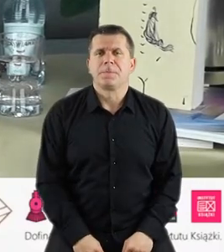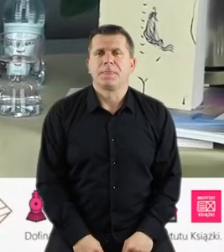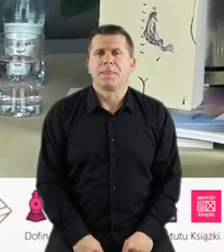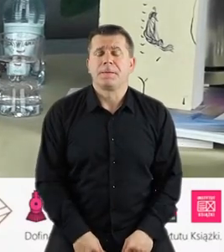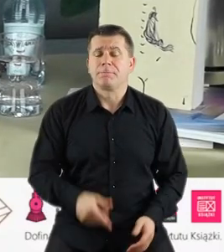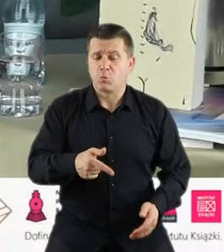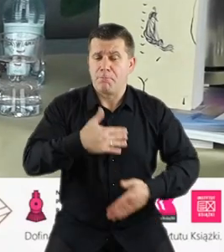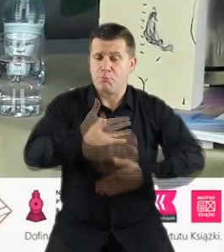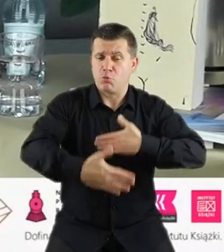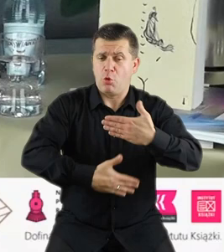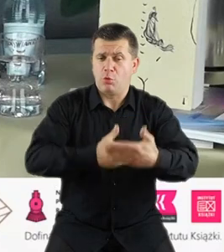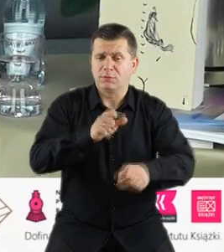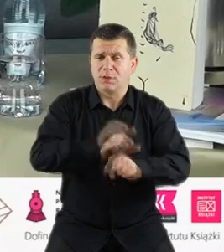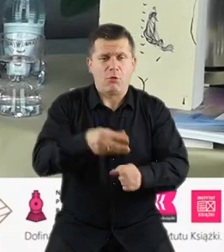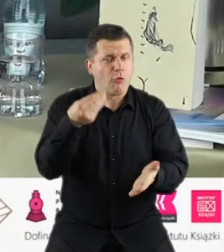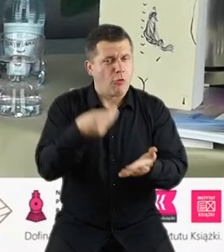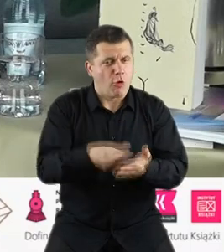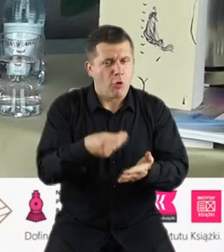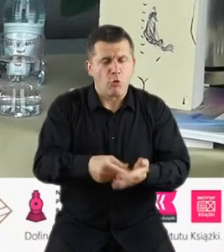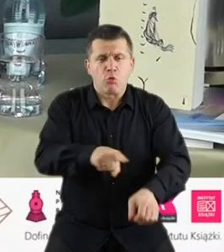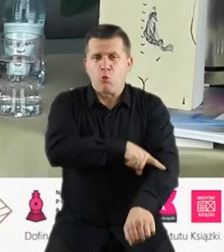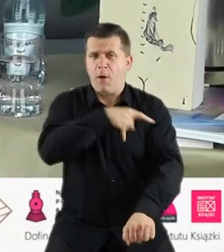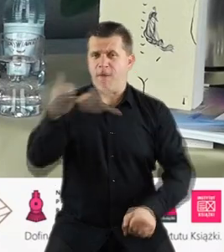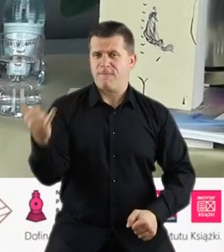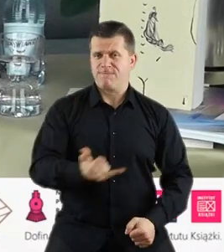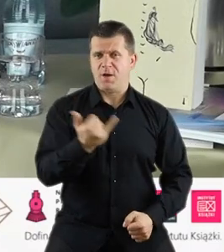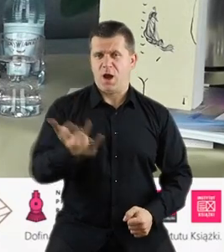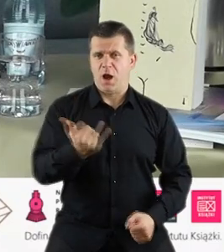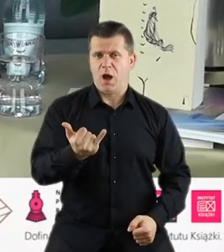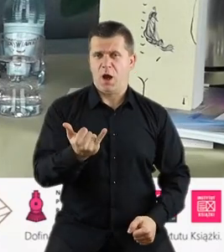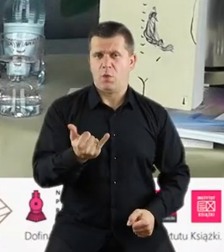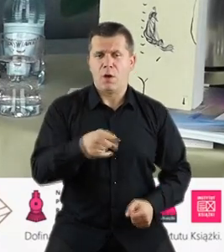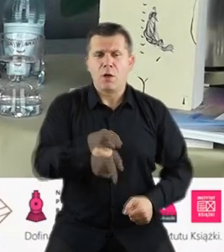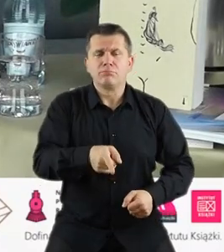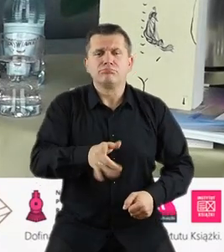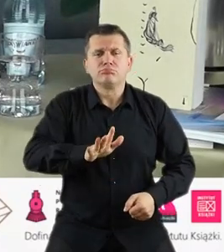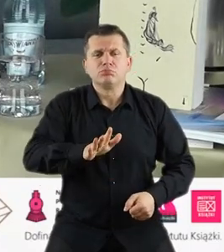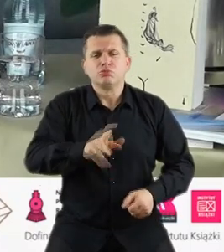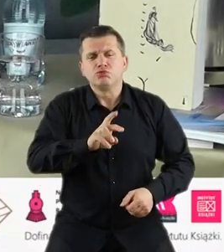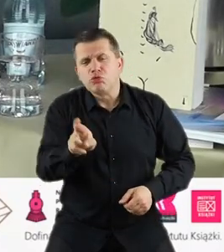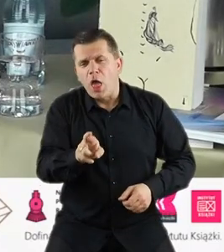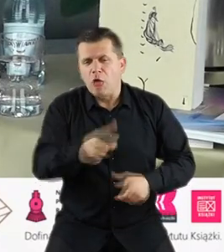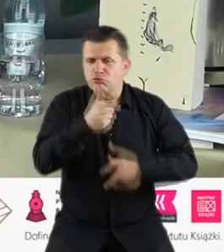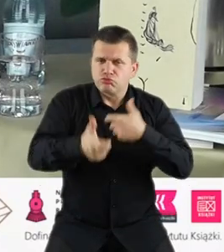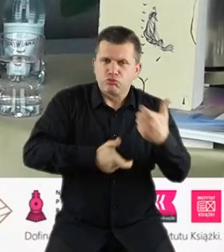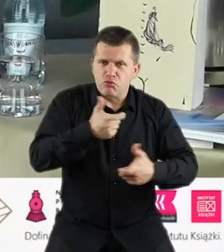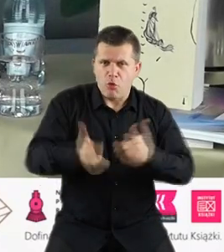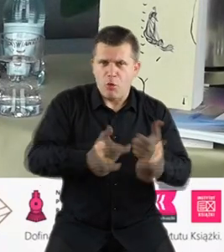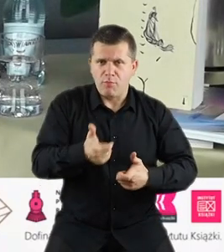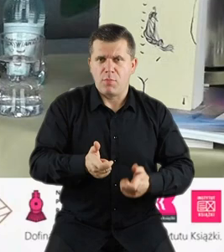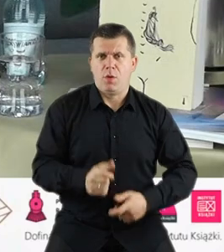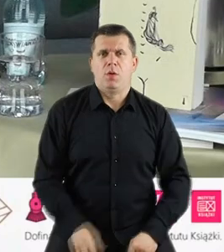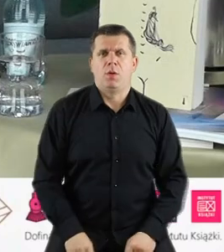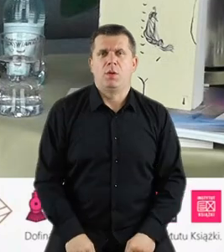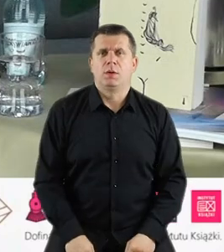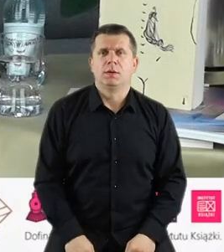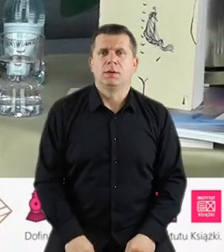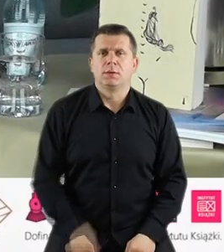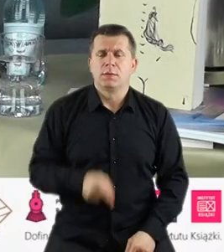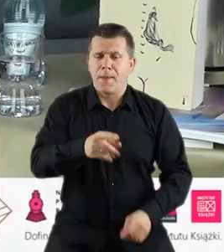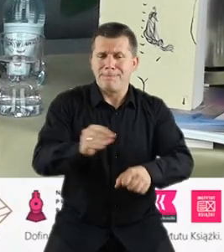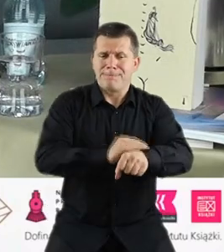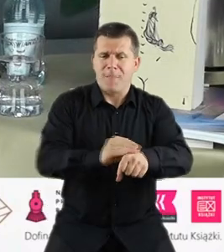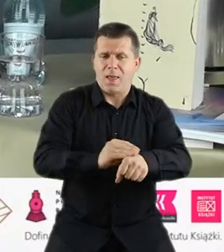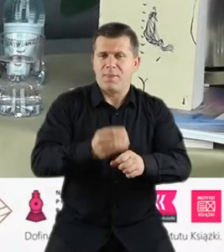już ten proces jest i kosztowny, i długotrwały, tak? Więc przedmiot stworzony, czy